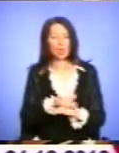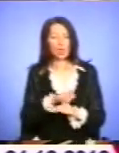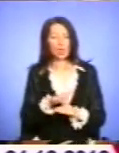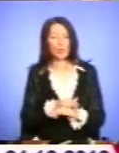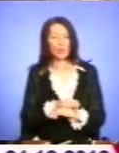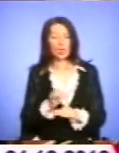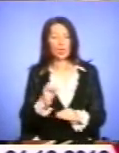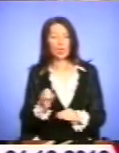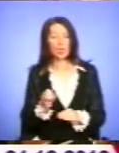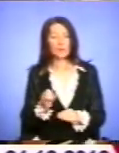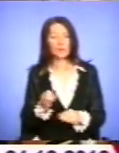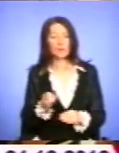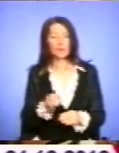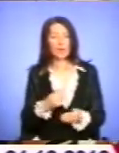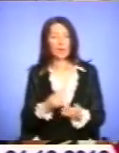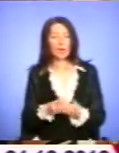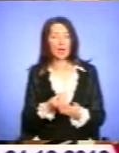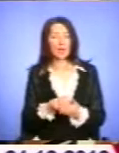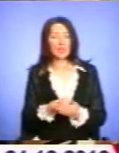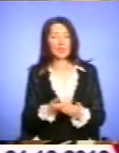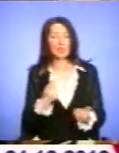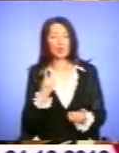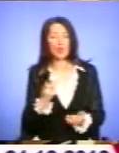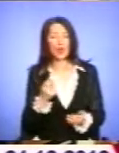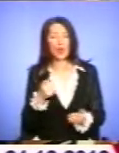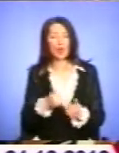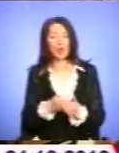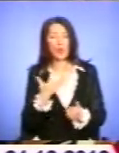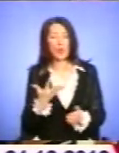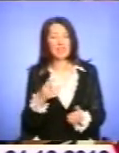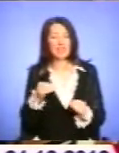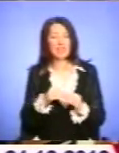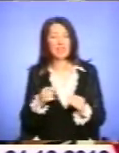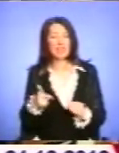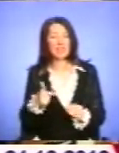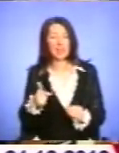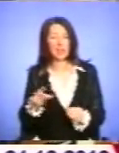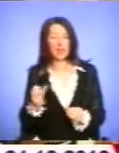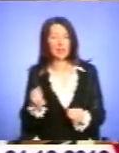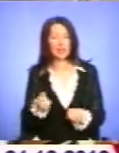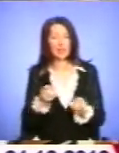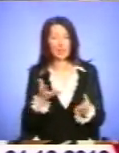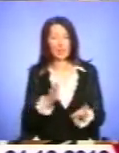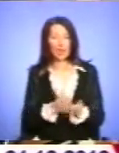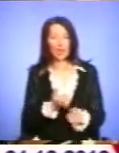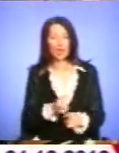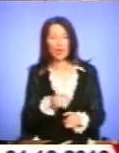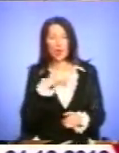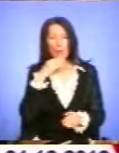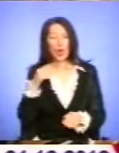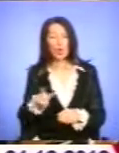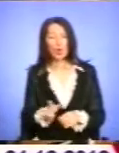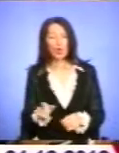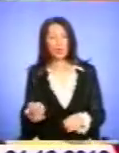І, але номінальна вартість їхня від 2 до 5 до 10 гривень. Звичайно, є дуже багато людей, приходять